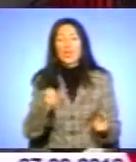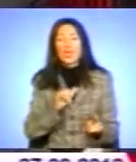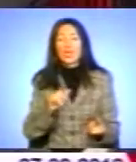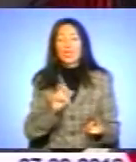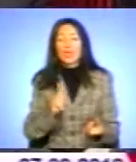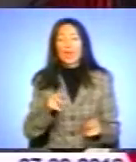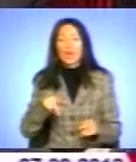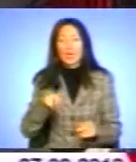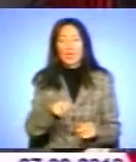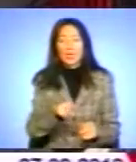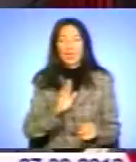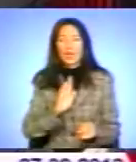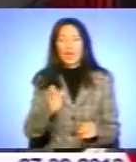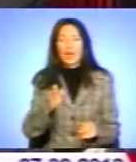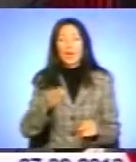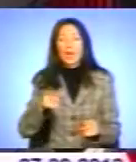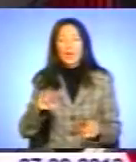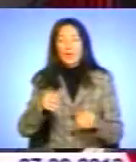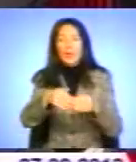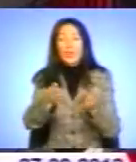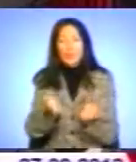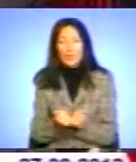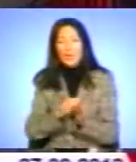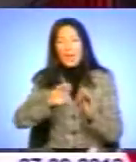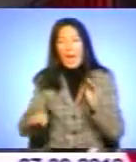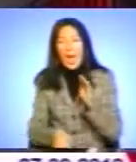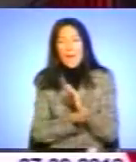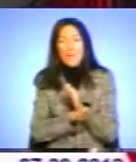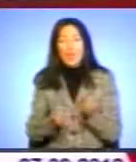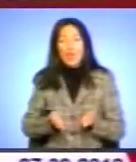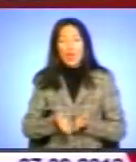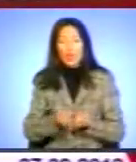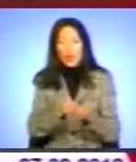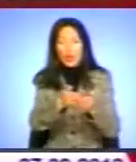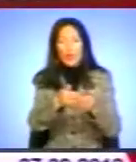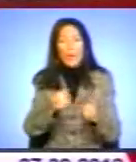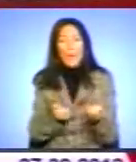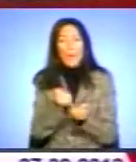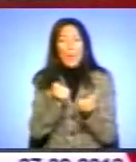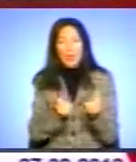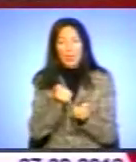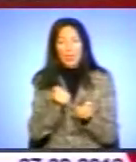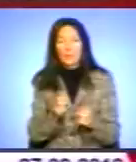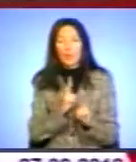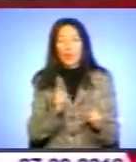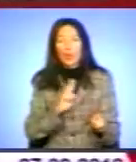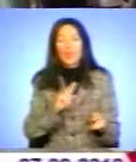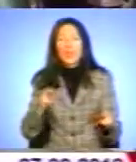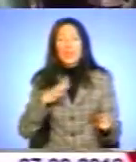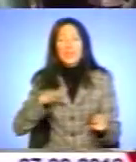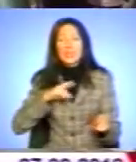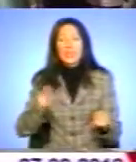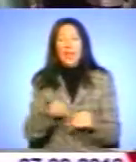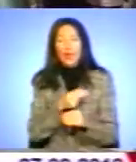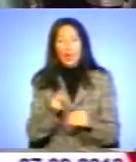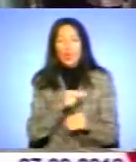човні, а під човном в машину. Ми могли роздати човен, течія могла забрати і нас, і потерпіли. Ніхто не чекав реконструкції пожежної частини так, як і